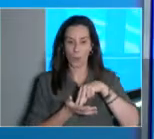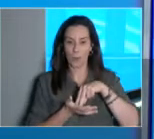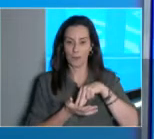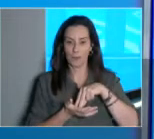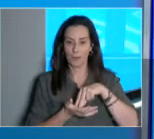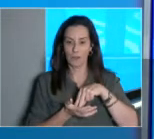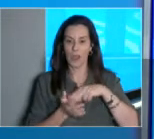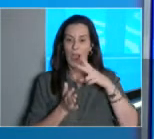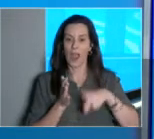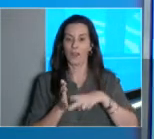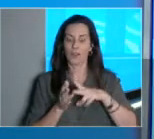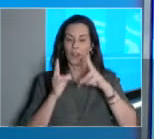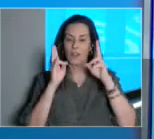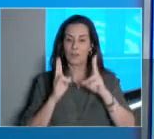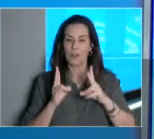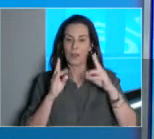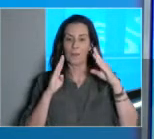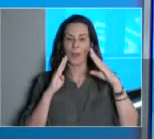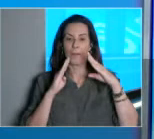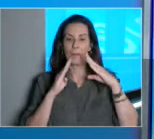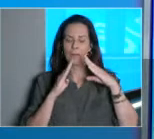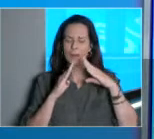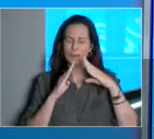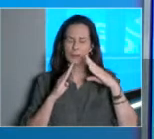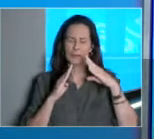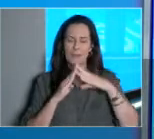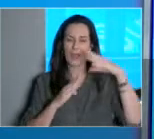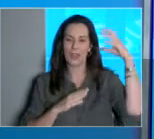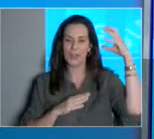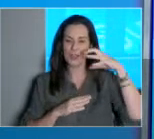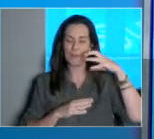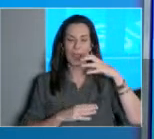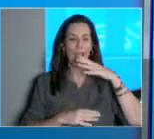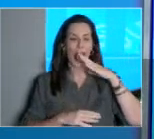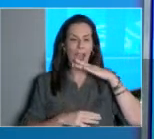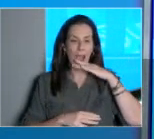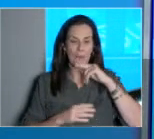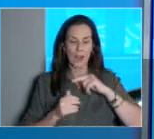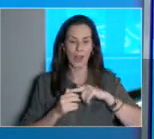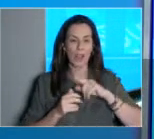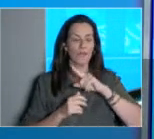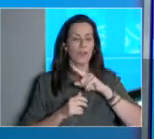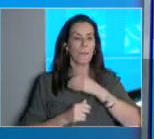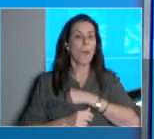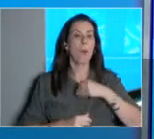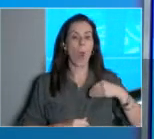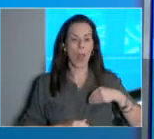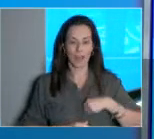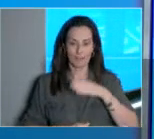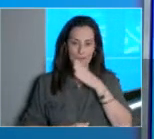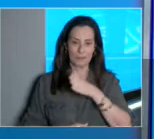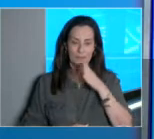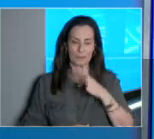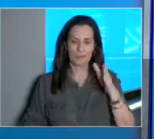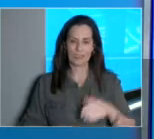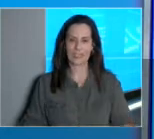ואז כתוב הרכבת תעצור בתחנות בית שמש, רמלה ולודג'. לודג', איכשהו אמור